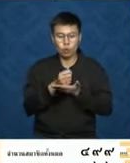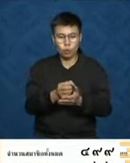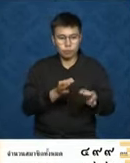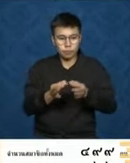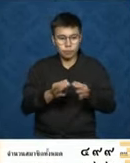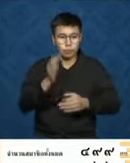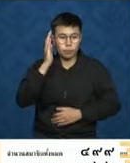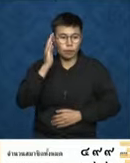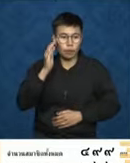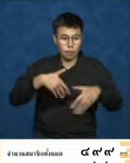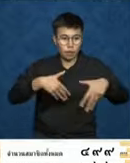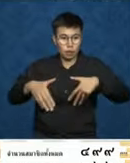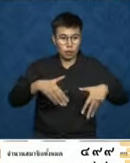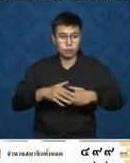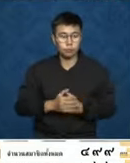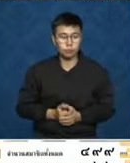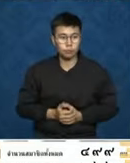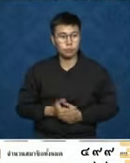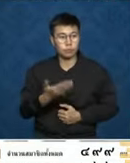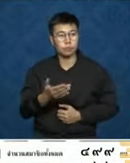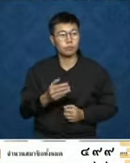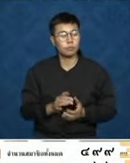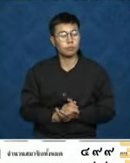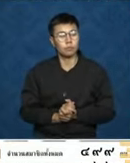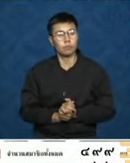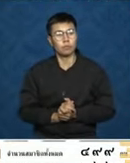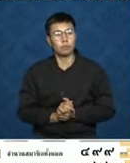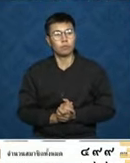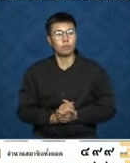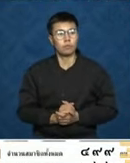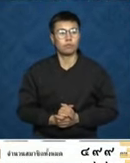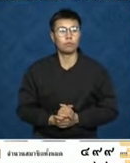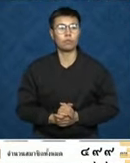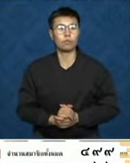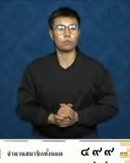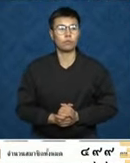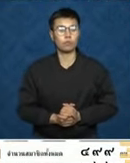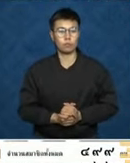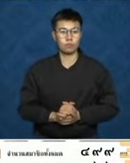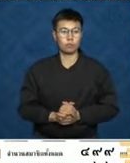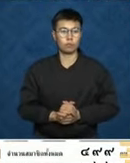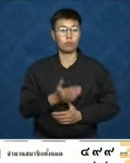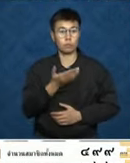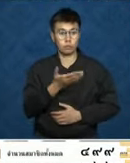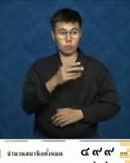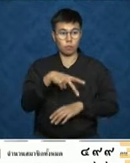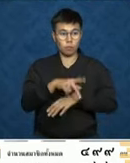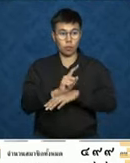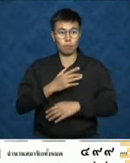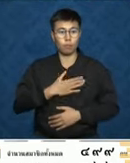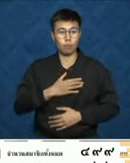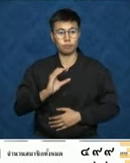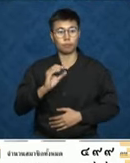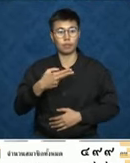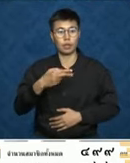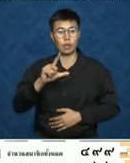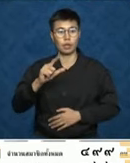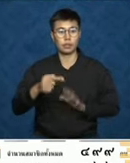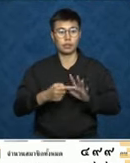ขามช่วงครับเอ่อท่านประธานที่เคารพผมฉลาดคาม